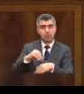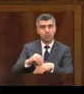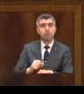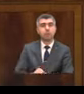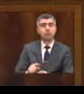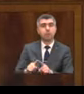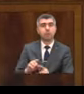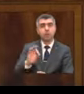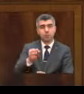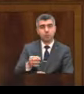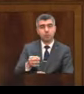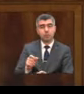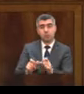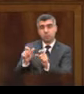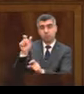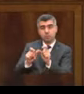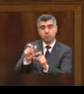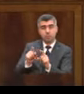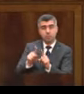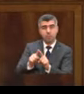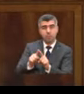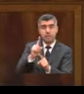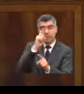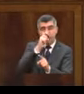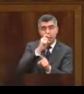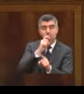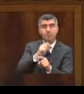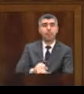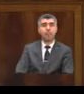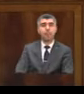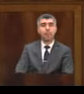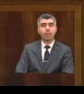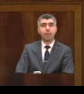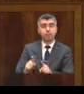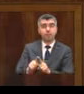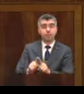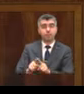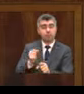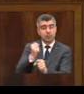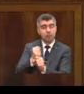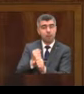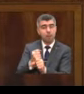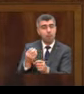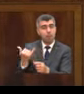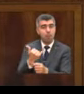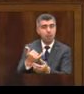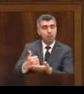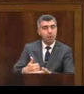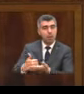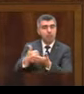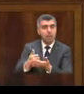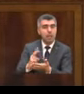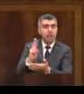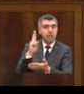وضعية إعاقة هم من الفئات الأكثر يعني تضرراً والتي تحتاج إلى عناية أكبر، لهذا تم